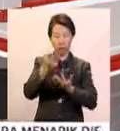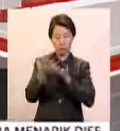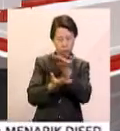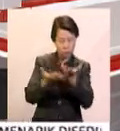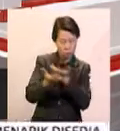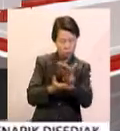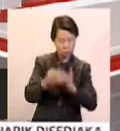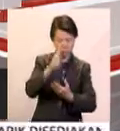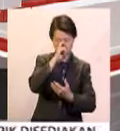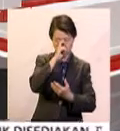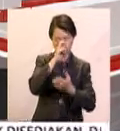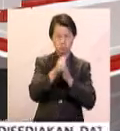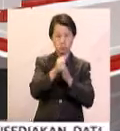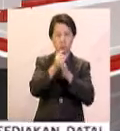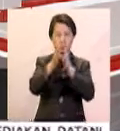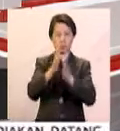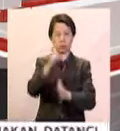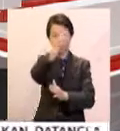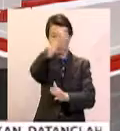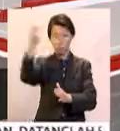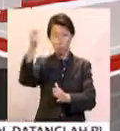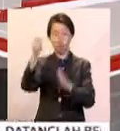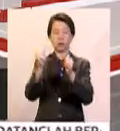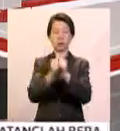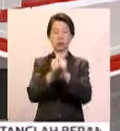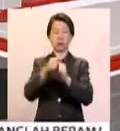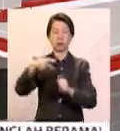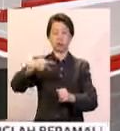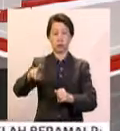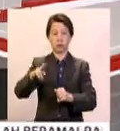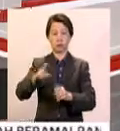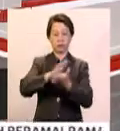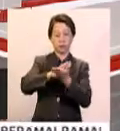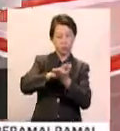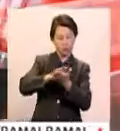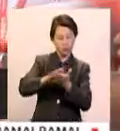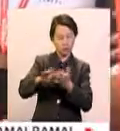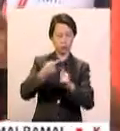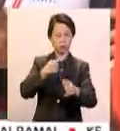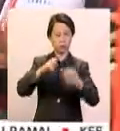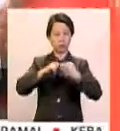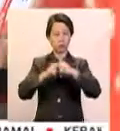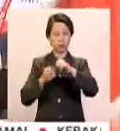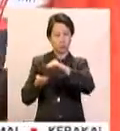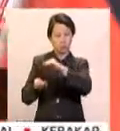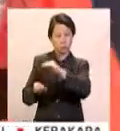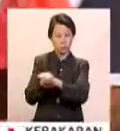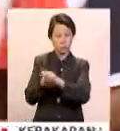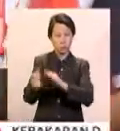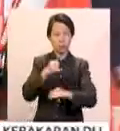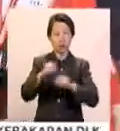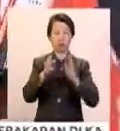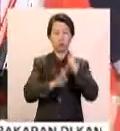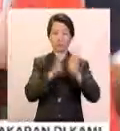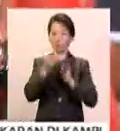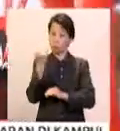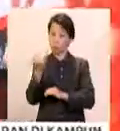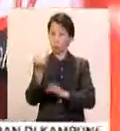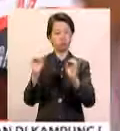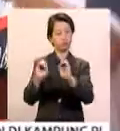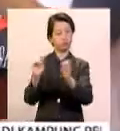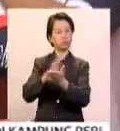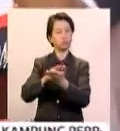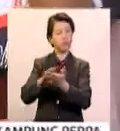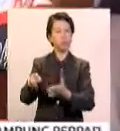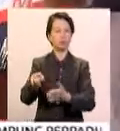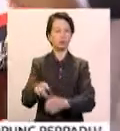ketat oleh kepimpinan tertinggi pakatan. Antaranya adalah bersih daripada gejala rasuah dan juga perbuatan jenayah.